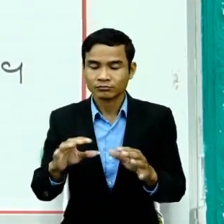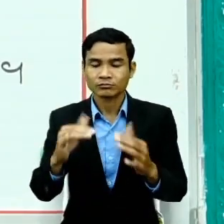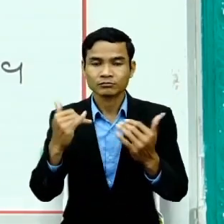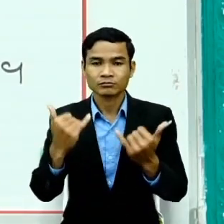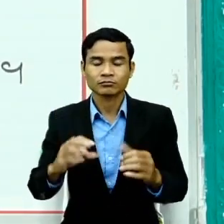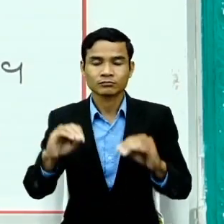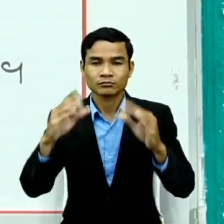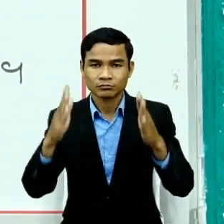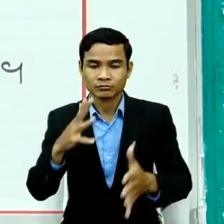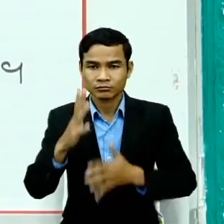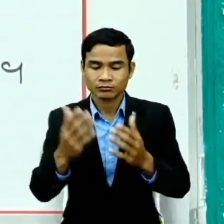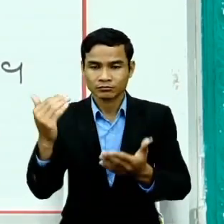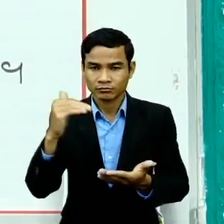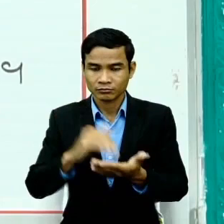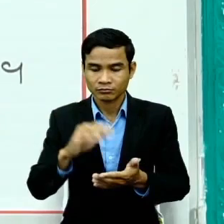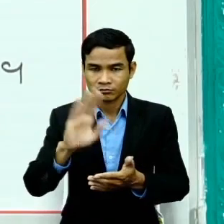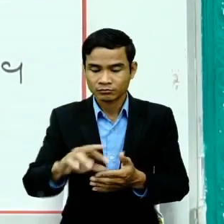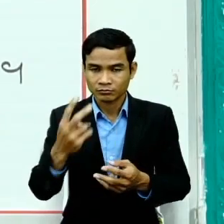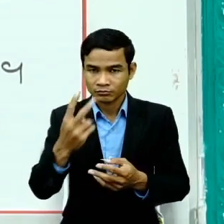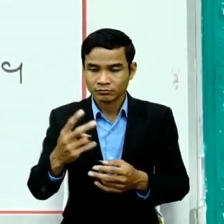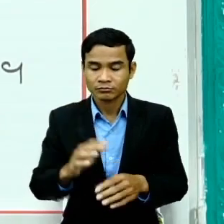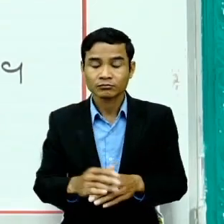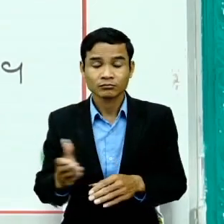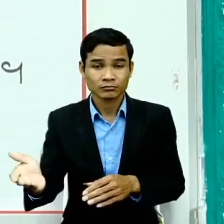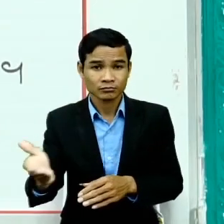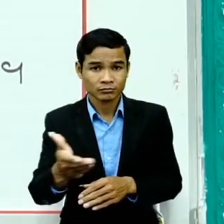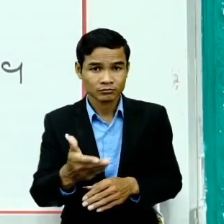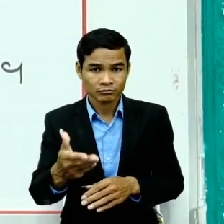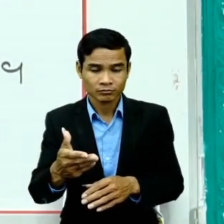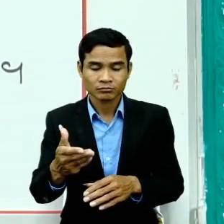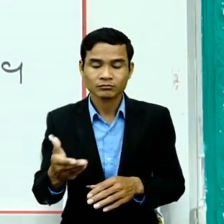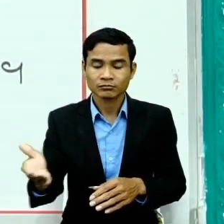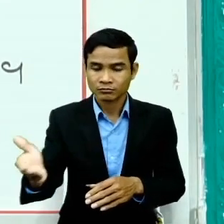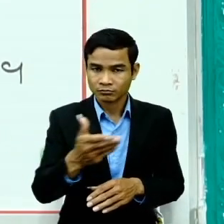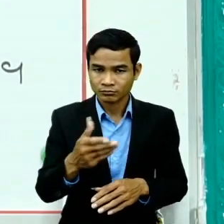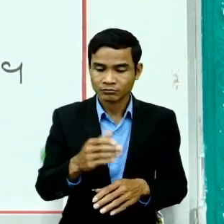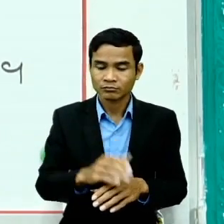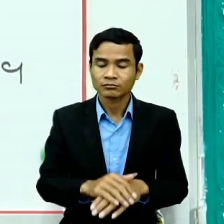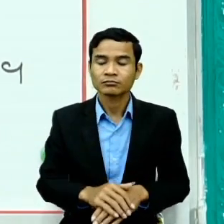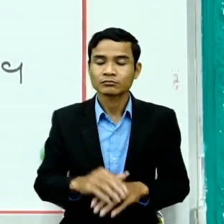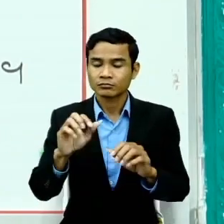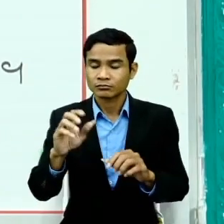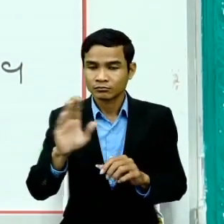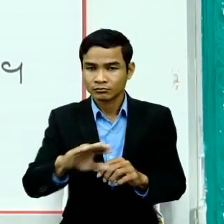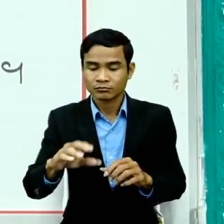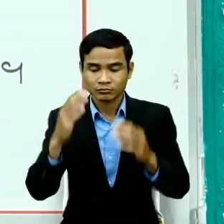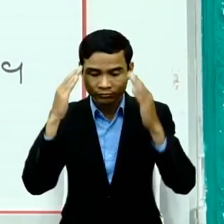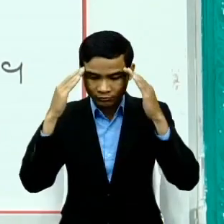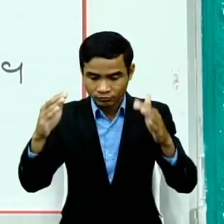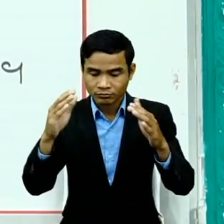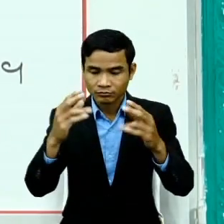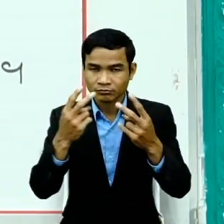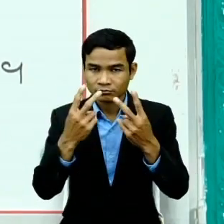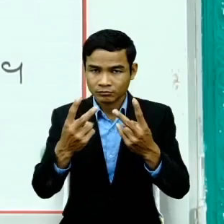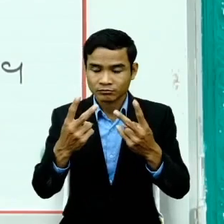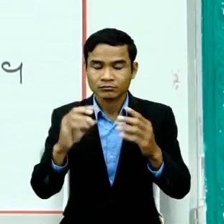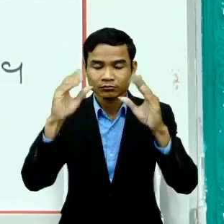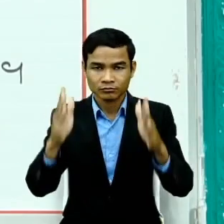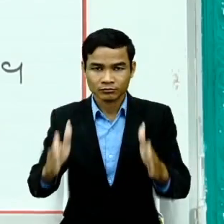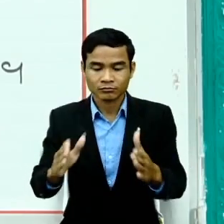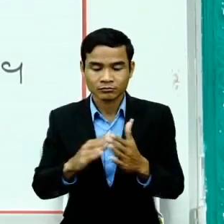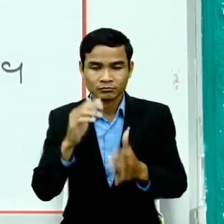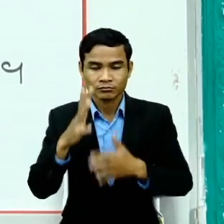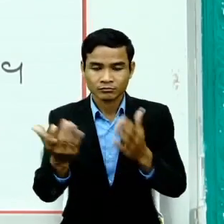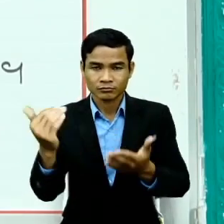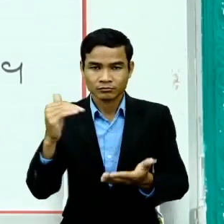tập bắt ở con sẽ đáp mà đồng tiền nó con cha để trái con từng ở đây tới dục chặt tụ đạn là không cả sẽ đáp cha lớn nhà cô chặt đam an là con sẽ